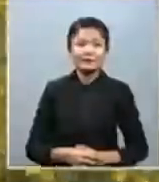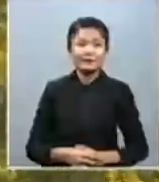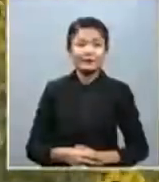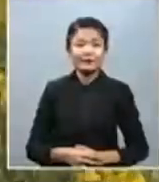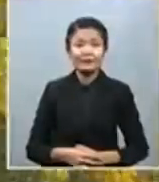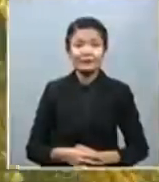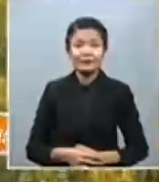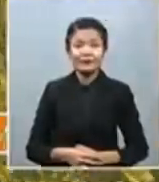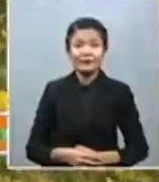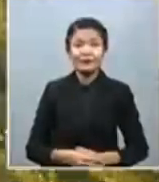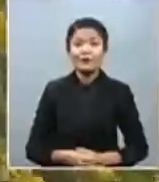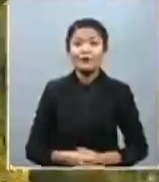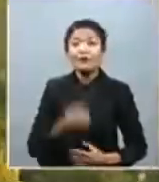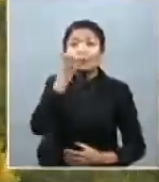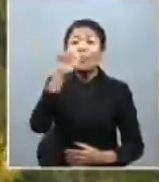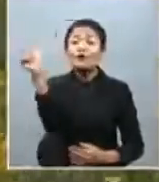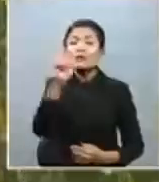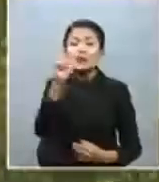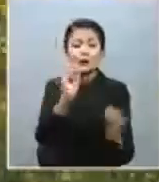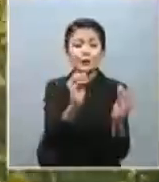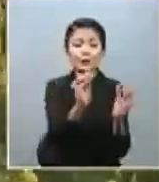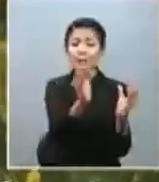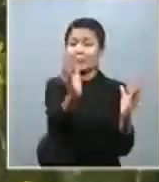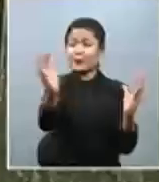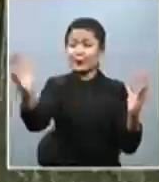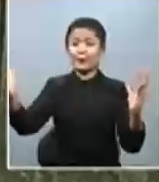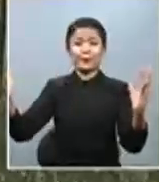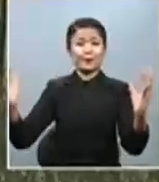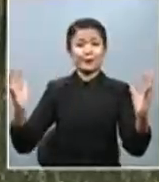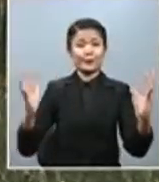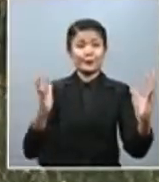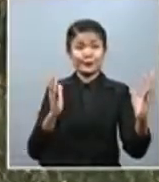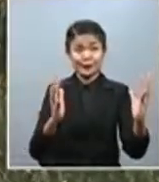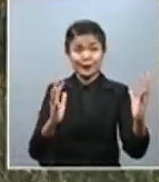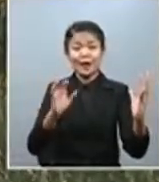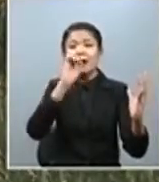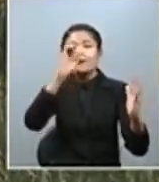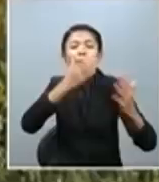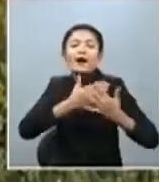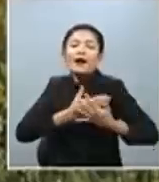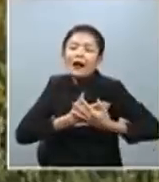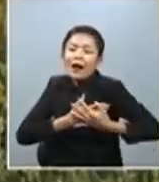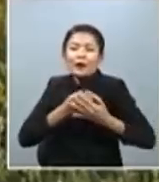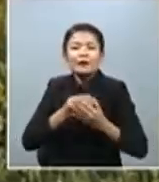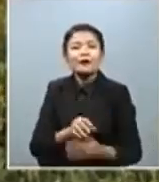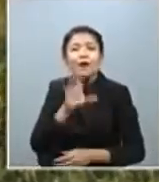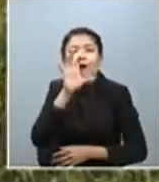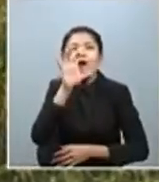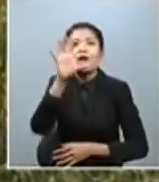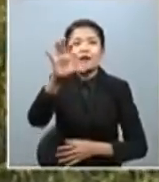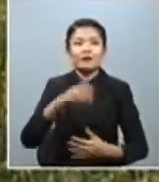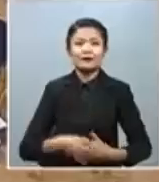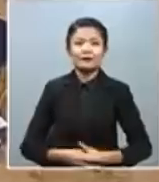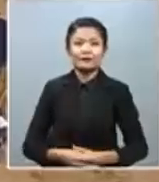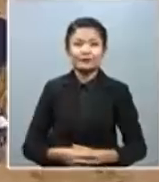มาเที่ยวทุ่งปอเทืองเหลืองละออกกันแล้วแล้วก็บอกรักให้ก้องโคกที่โคกมั่งหง